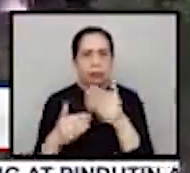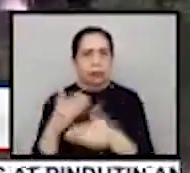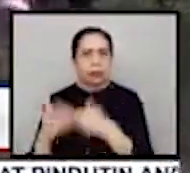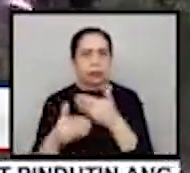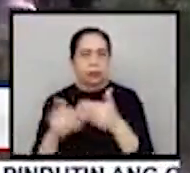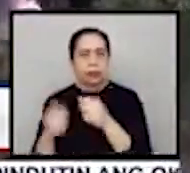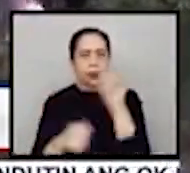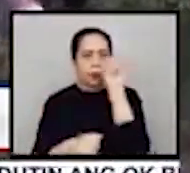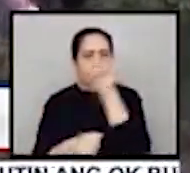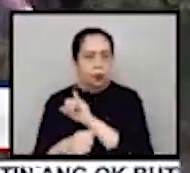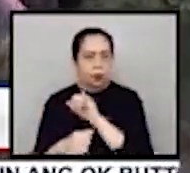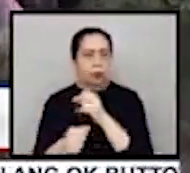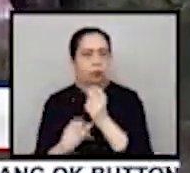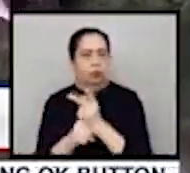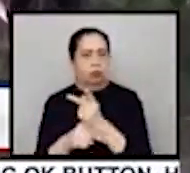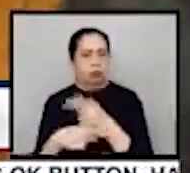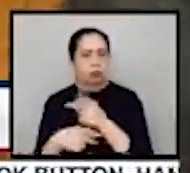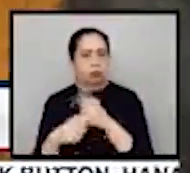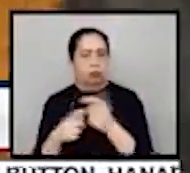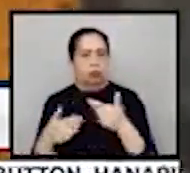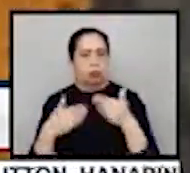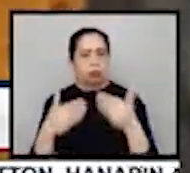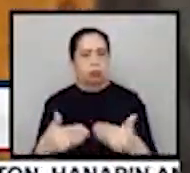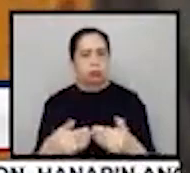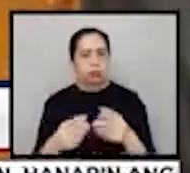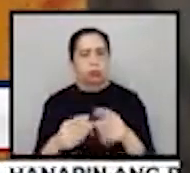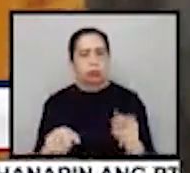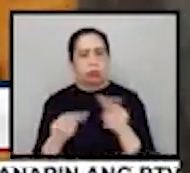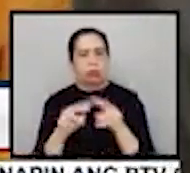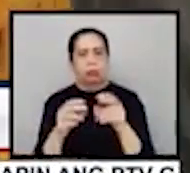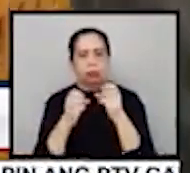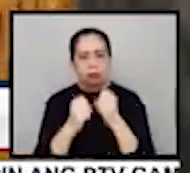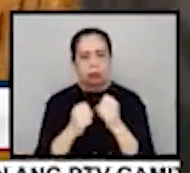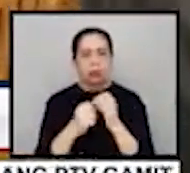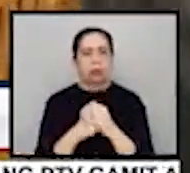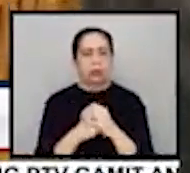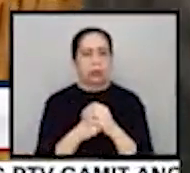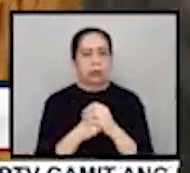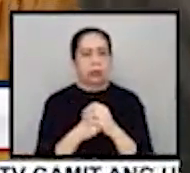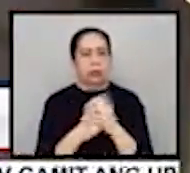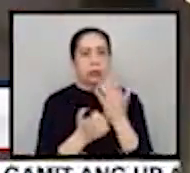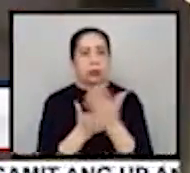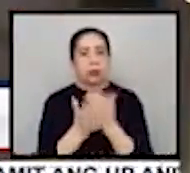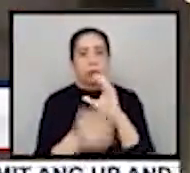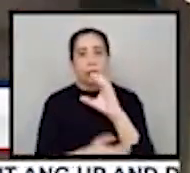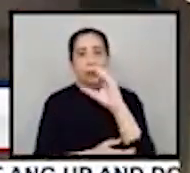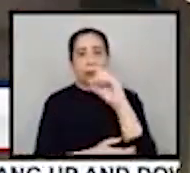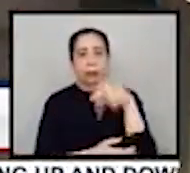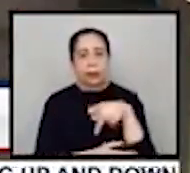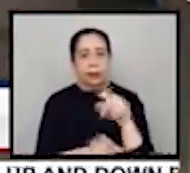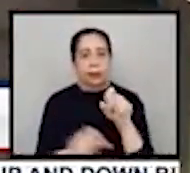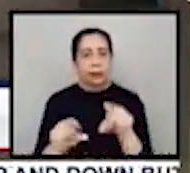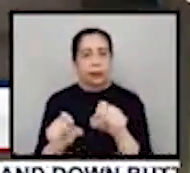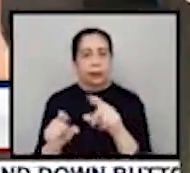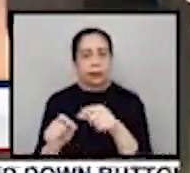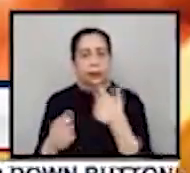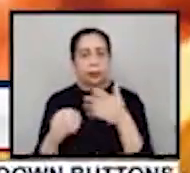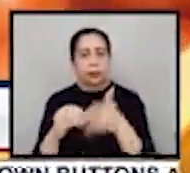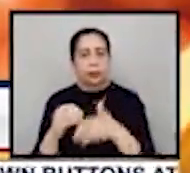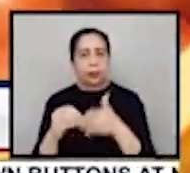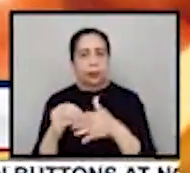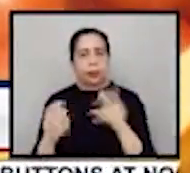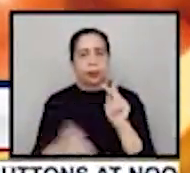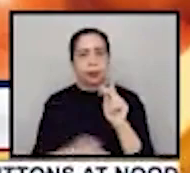produkto at isulong ang value adding. Sa ngayon, ilang kooperatiba ang ibinebenta ang kanilang kamatis sa Kadiwa Store sa